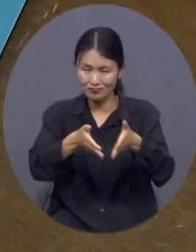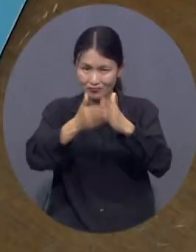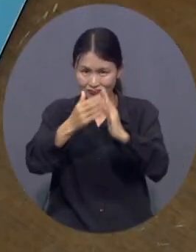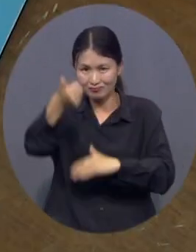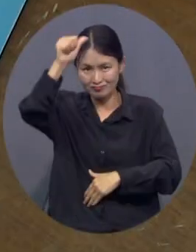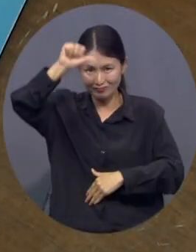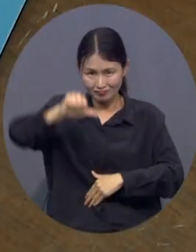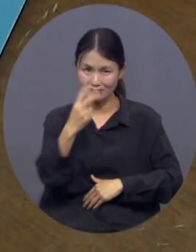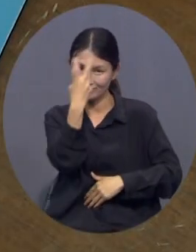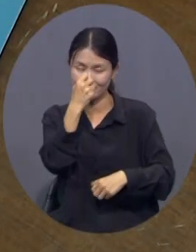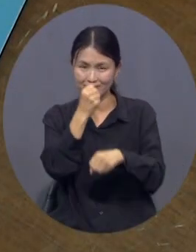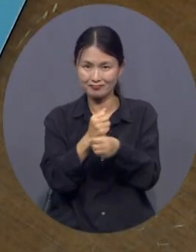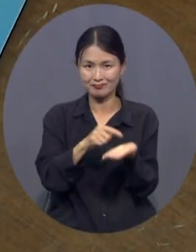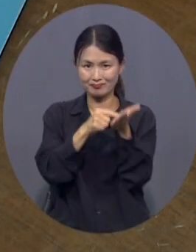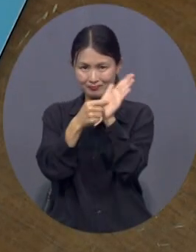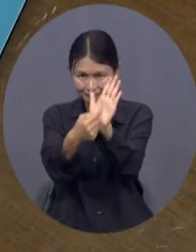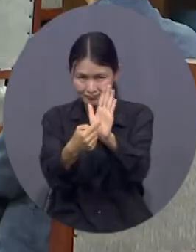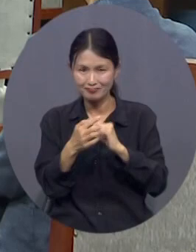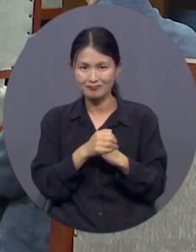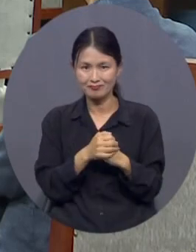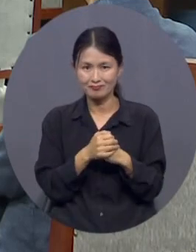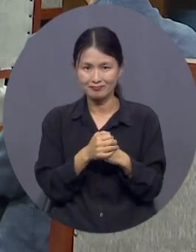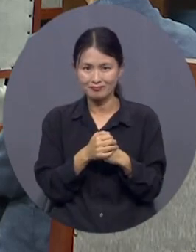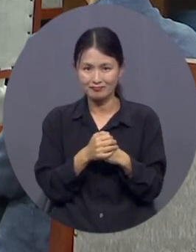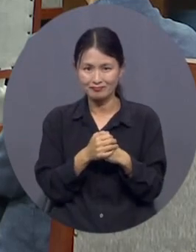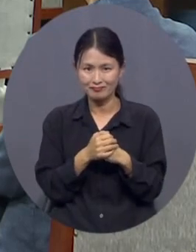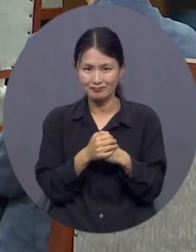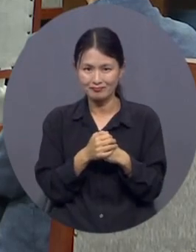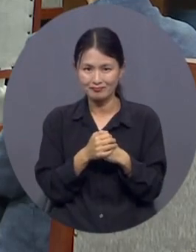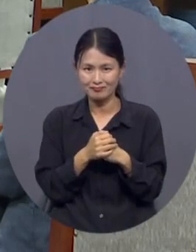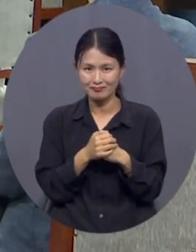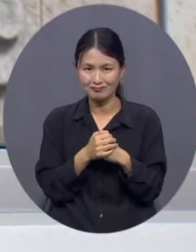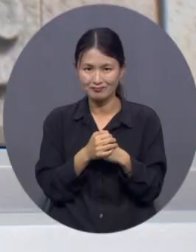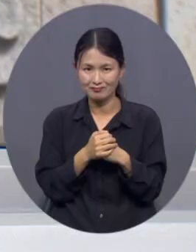여부를 검토하겠다고 밝혔습니다.